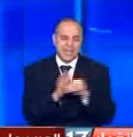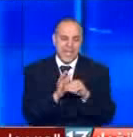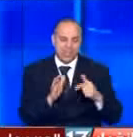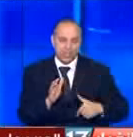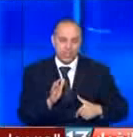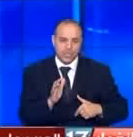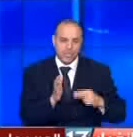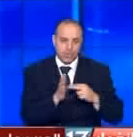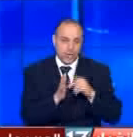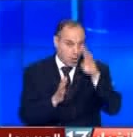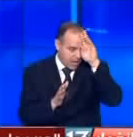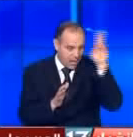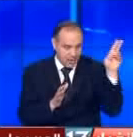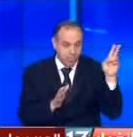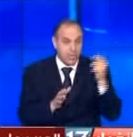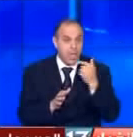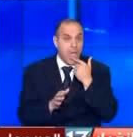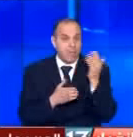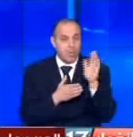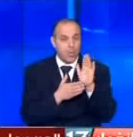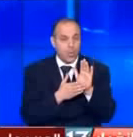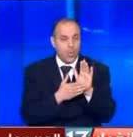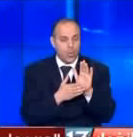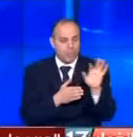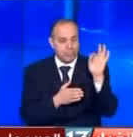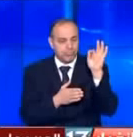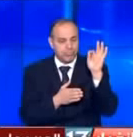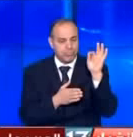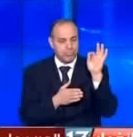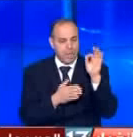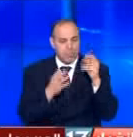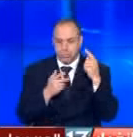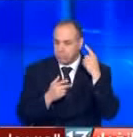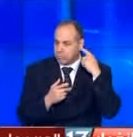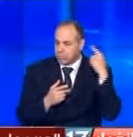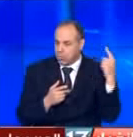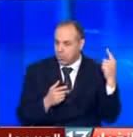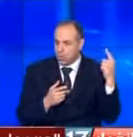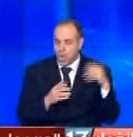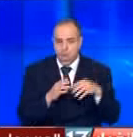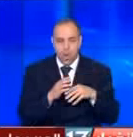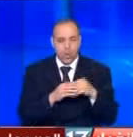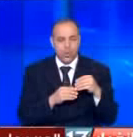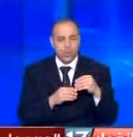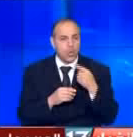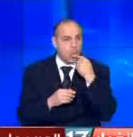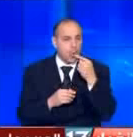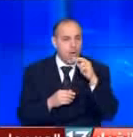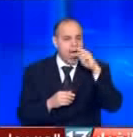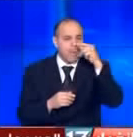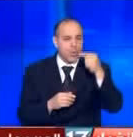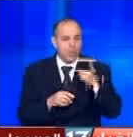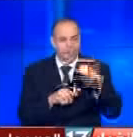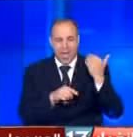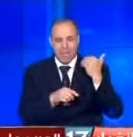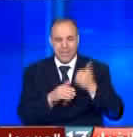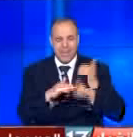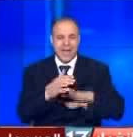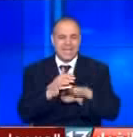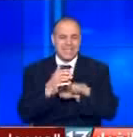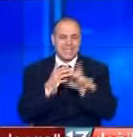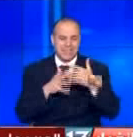أخبار الرياضة الآن، فقد بلغت التونسية أنس جابر ربع نهائي دورة زهوهاي الصينية لكرة المضرب إثر فوزها أمس الأربعاء على